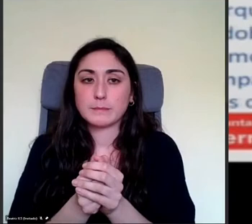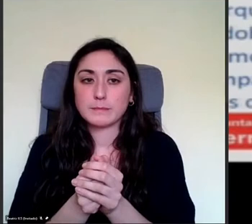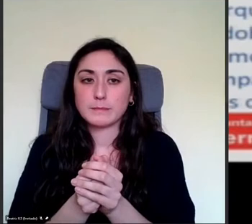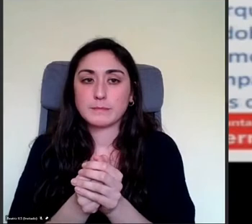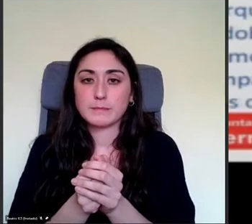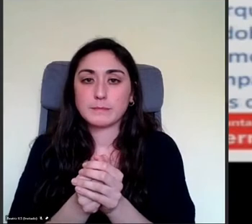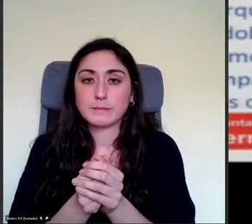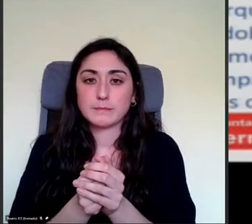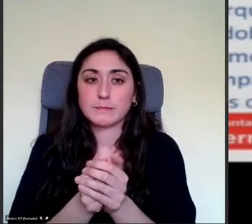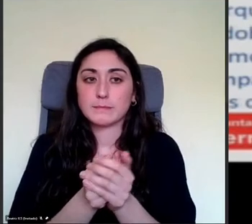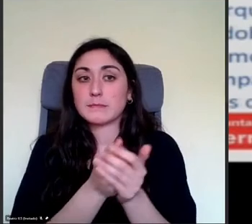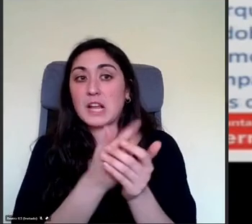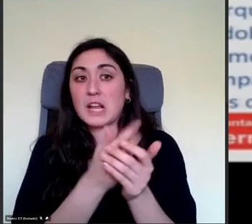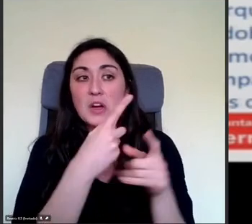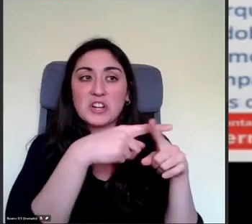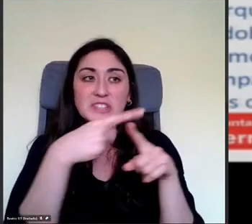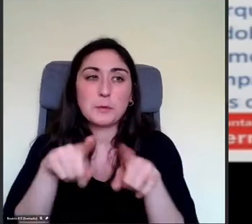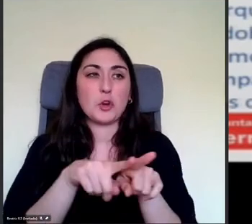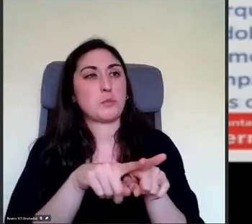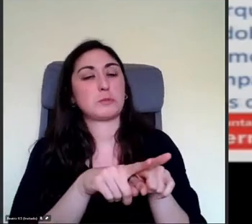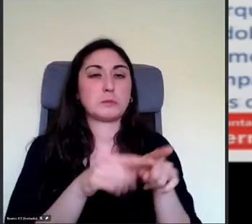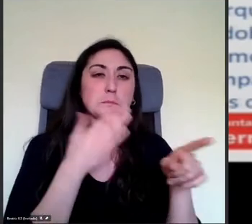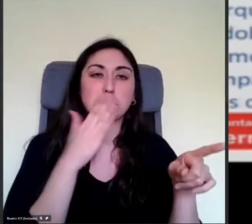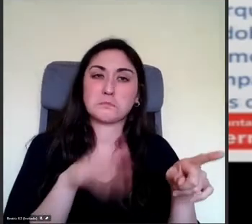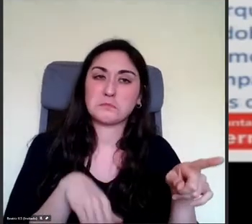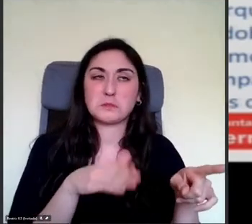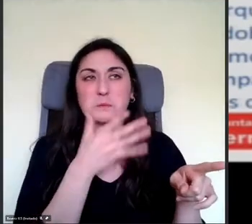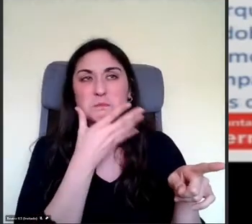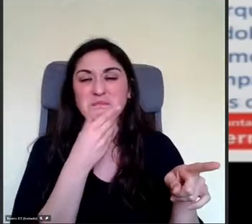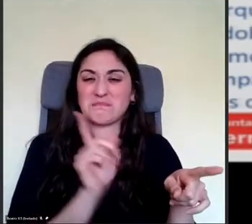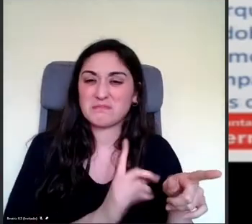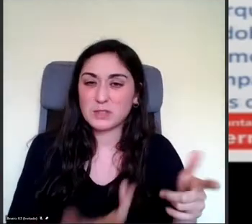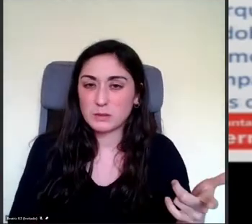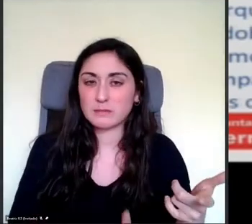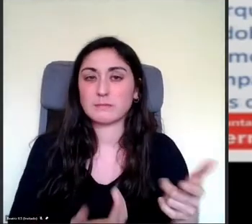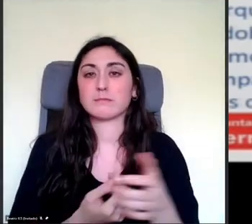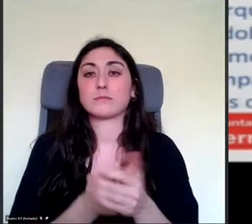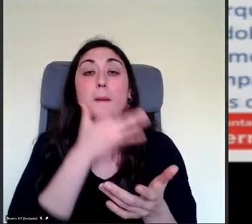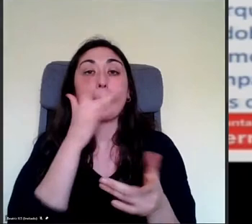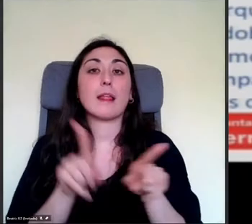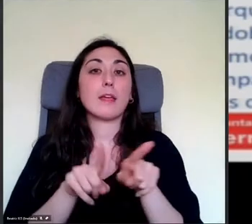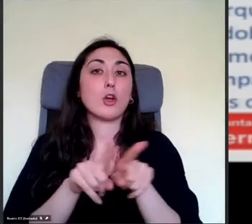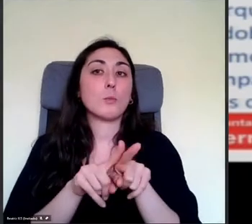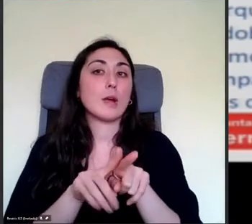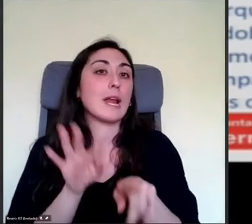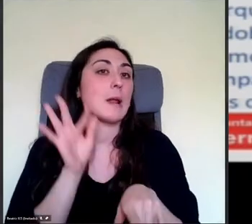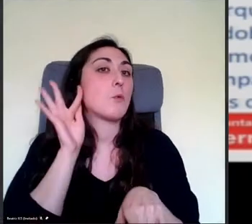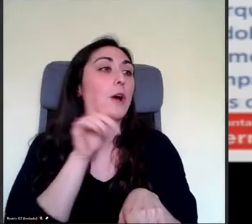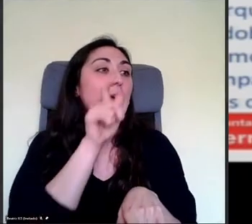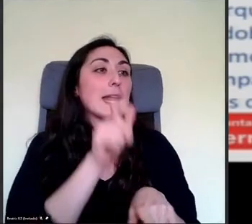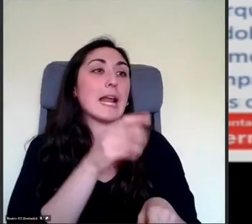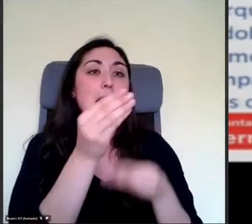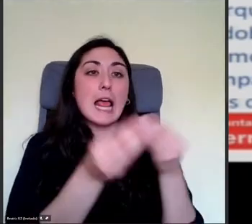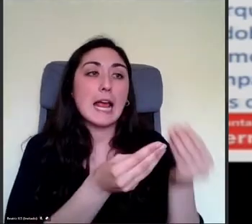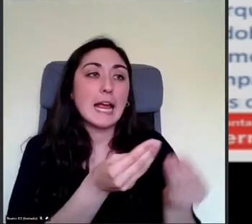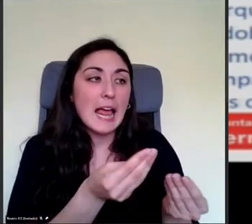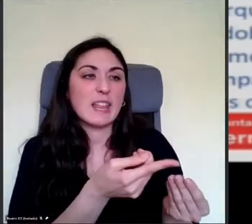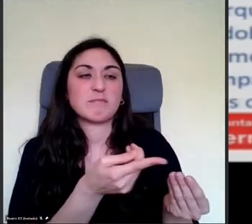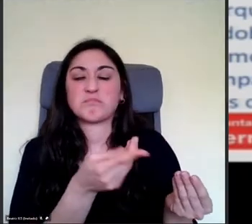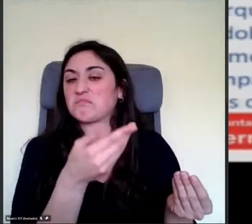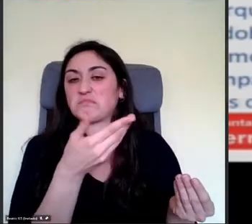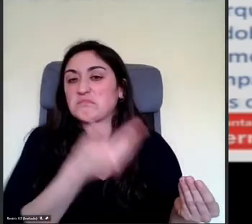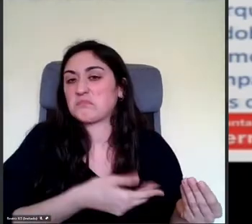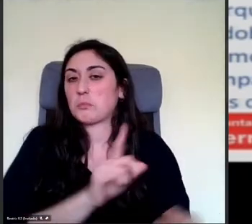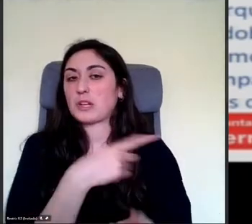determinats aspectes o que fa creure a una part de la societat que no és important allò que facis perquè al cap i a la fi no seràs mai